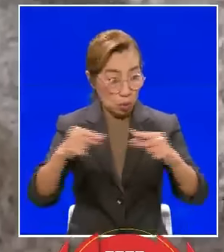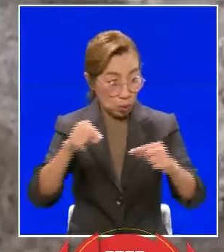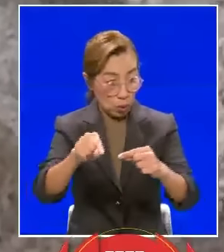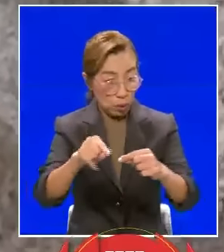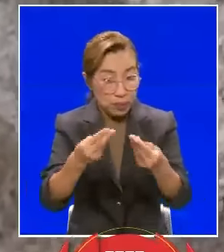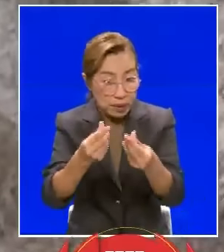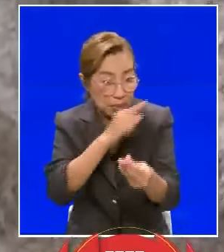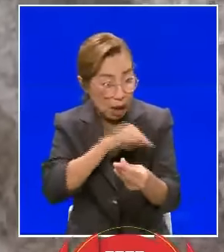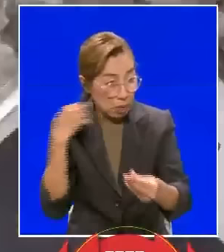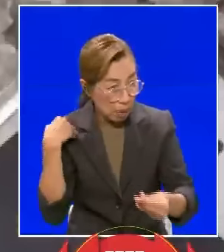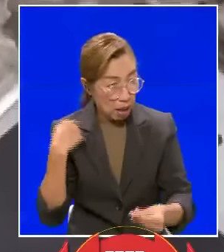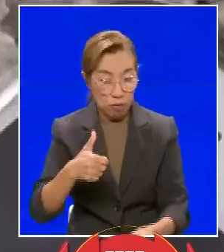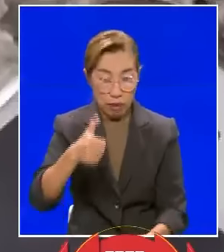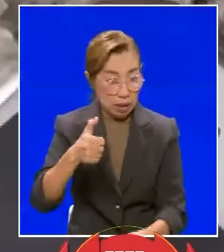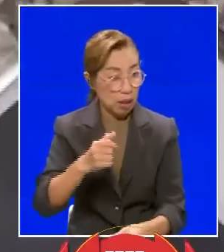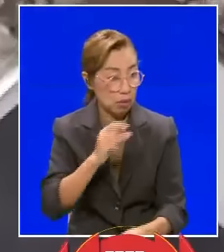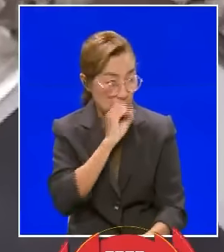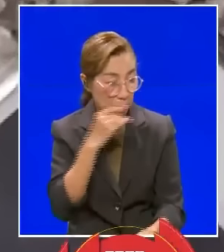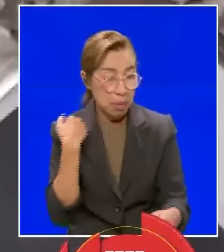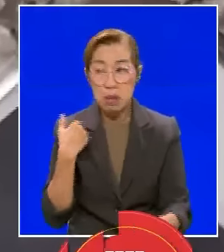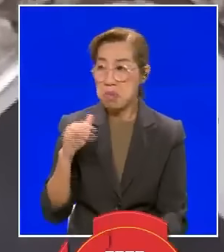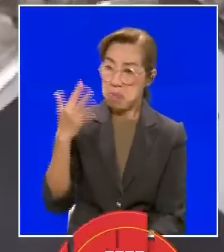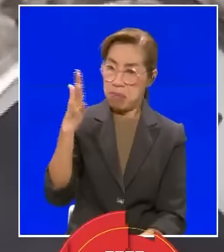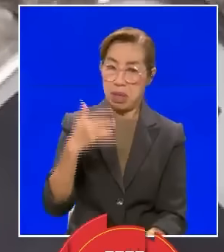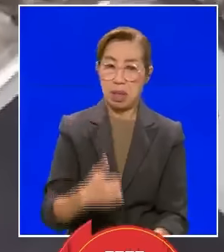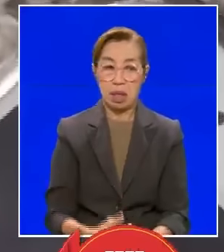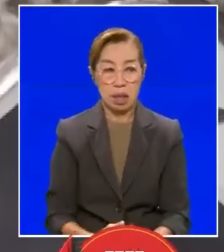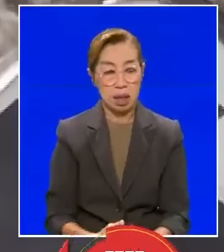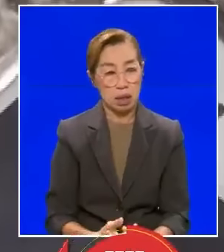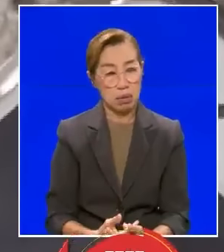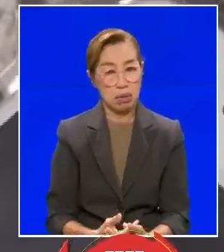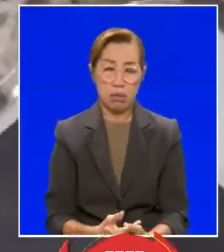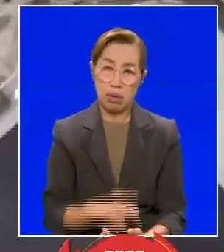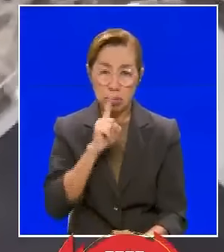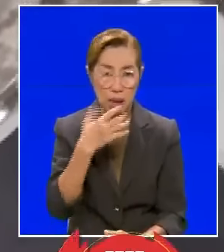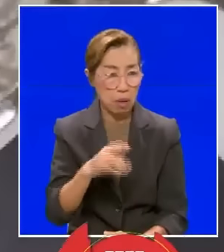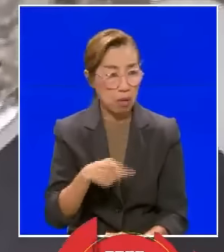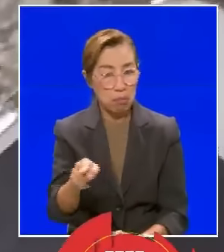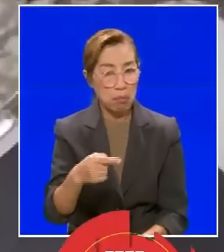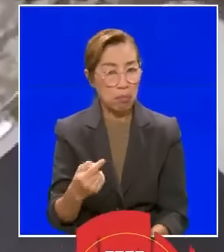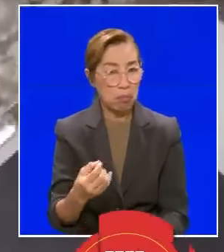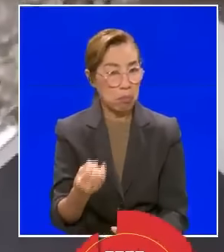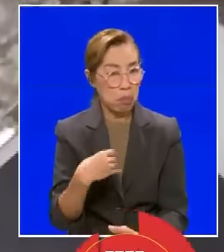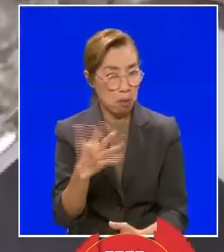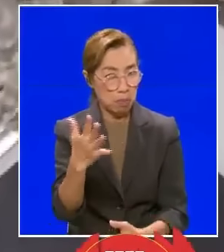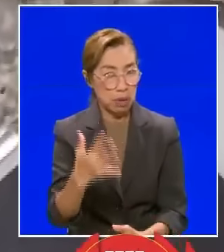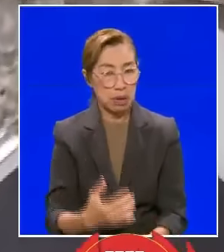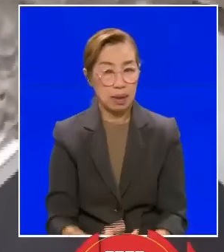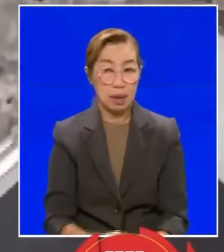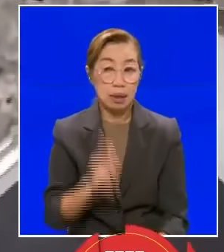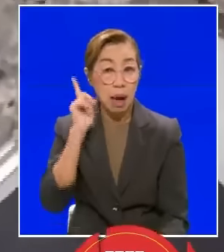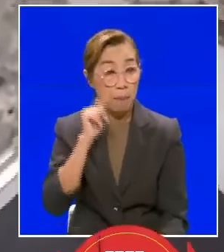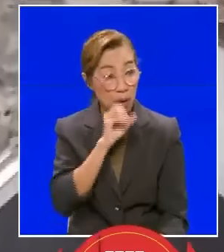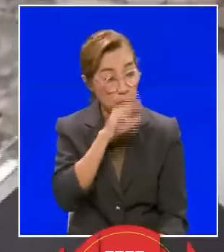เขาบอกมีแค่นี้กับพวกรองเท้าอะไรพวกนี้แต่ไม่ได้บอกว่า ม่ได้บอกว่ามีของพวกนี ้แต่คุณแม่